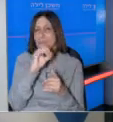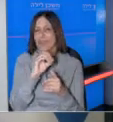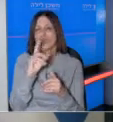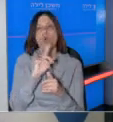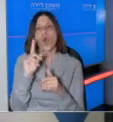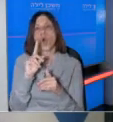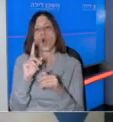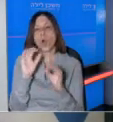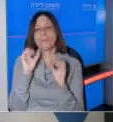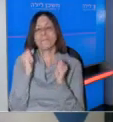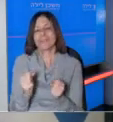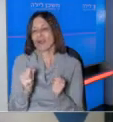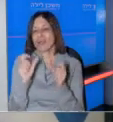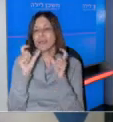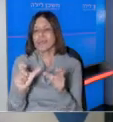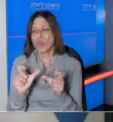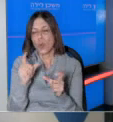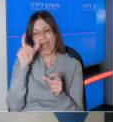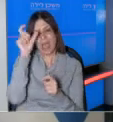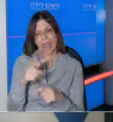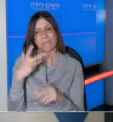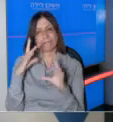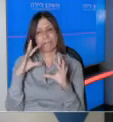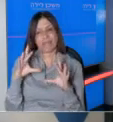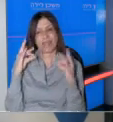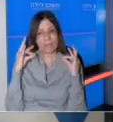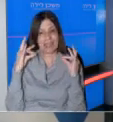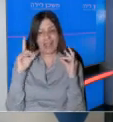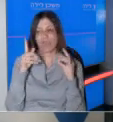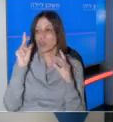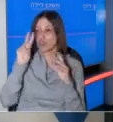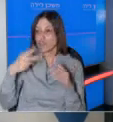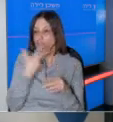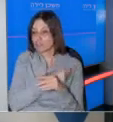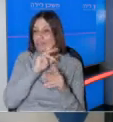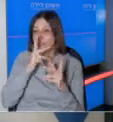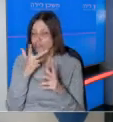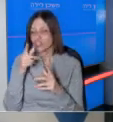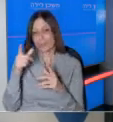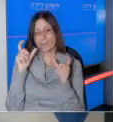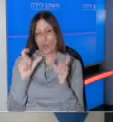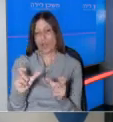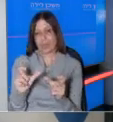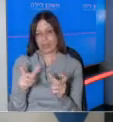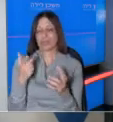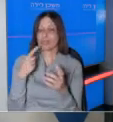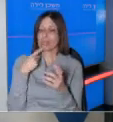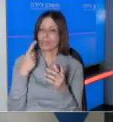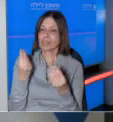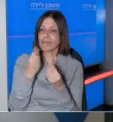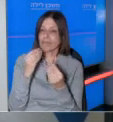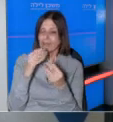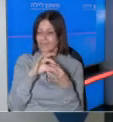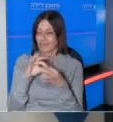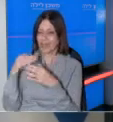לא בהכרח ימנעו מבן אדם להידבק, אבל אם אתה עם בוסטר, אתה מוגן. אז בשורה התחתונה, בוא נבין מה זה אומר,